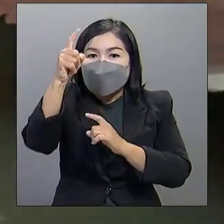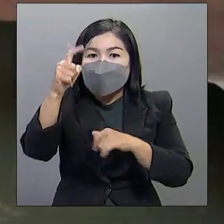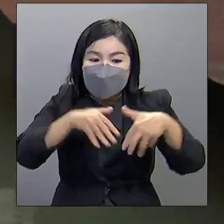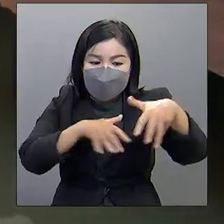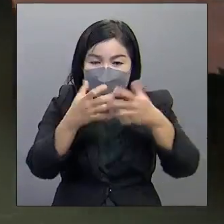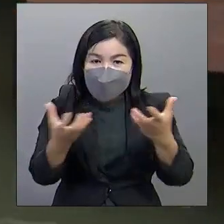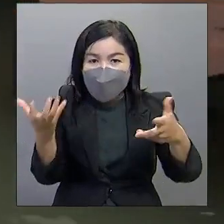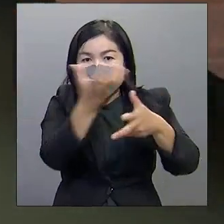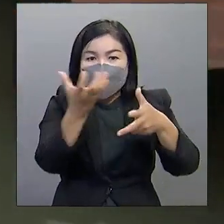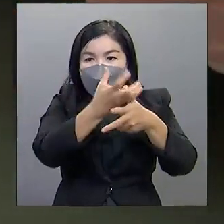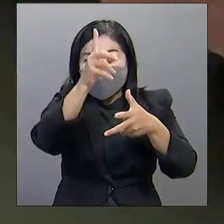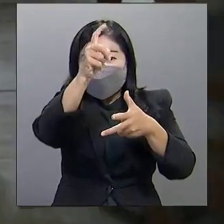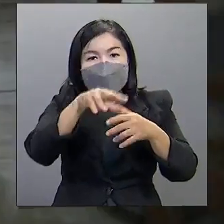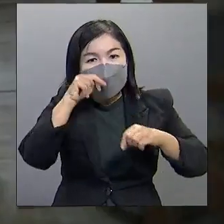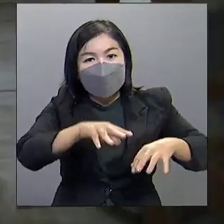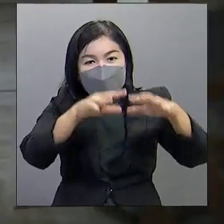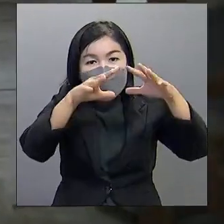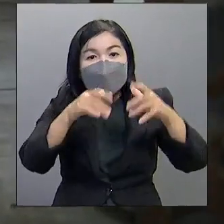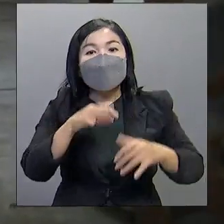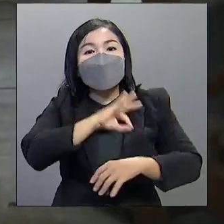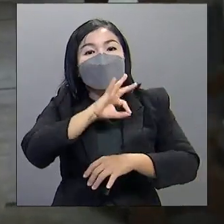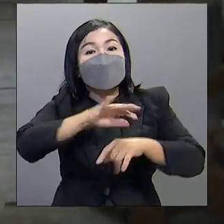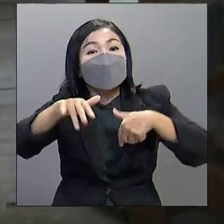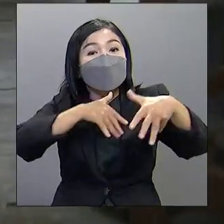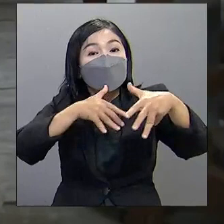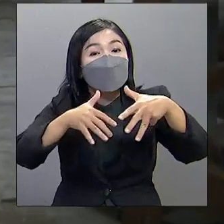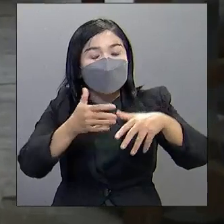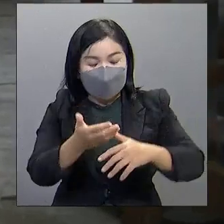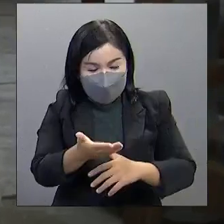ทรัพย์สินของตัวเองนะคะไปฟังเสียงของชาวบ้านดูค่ะ